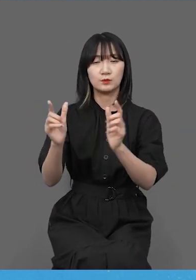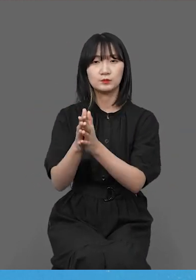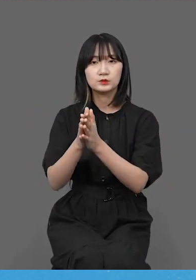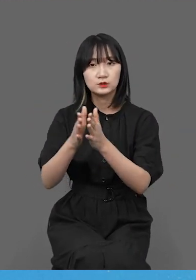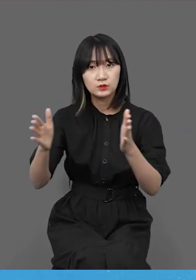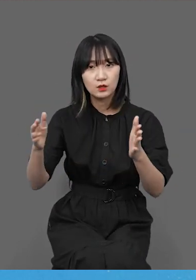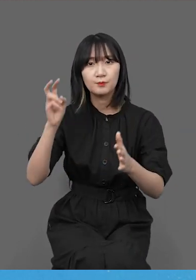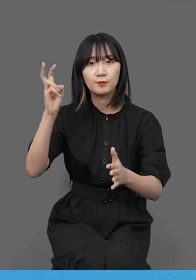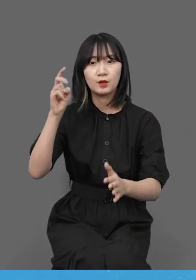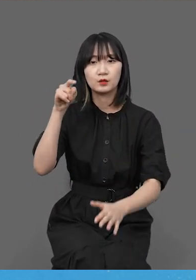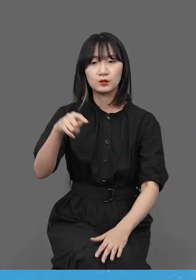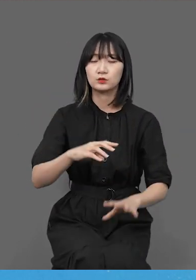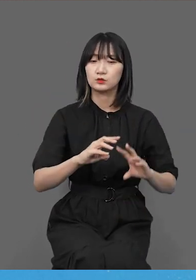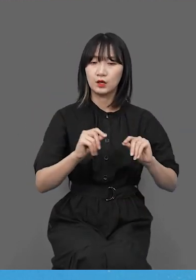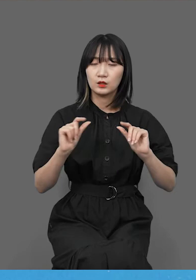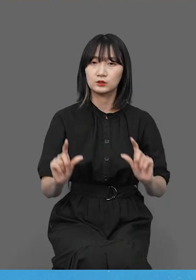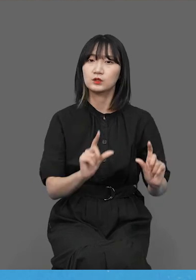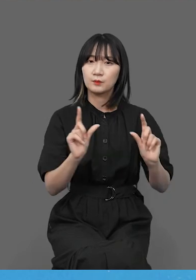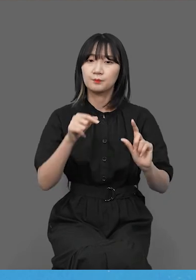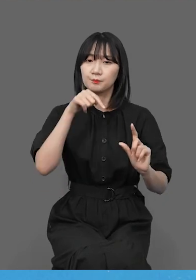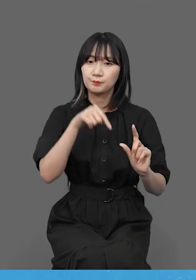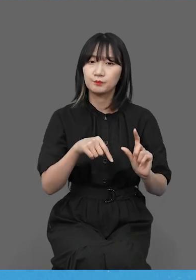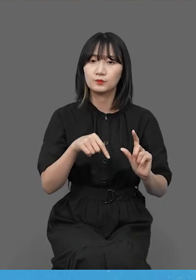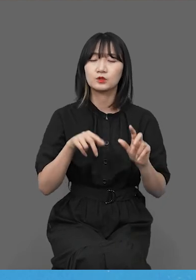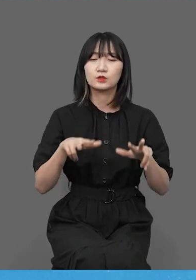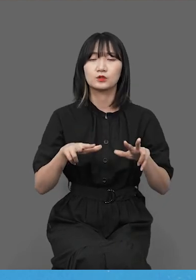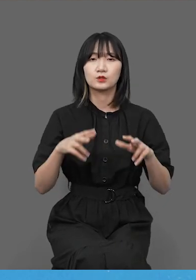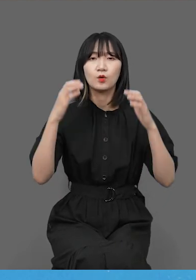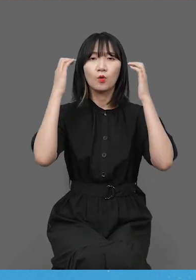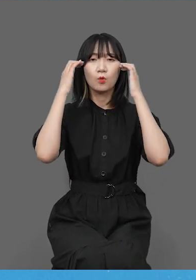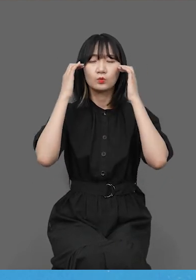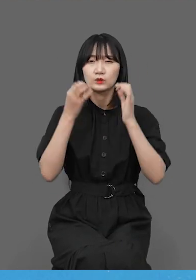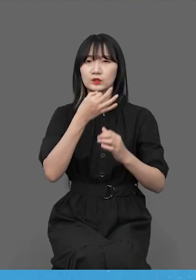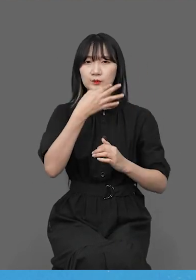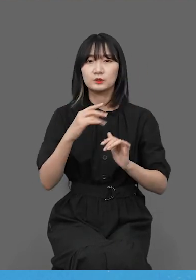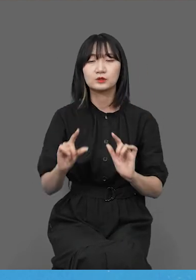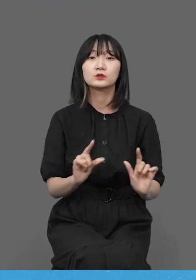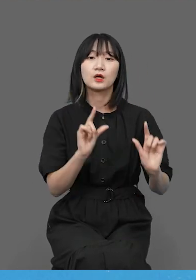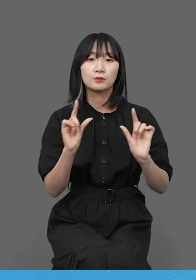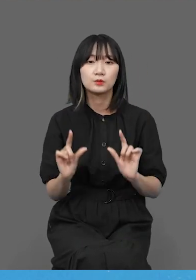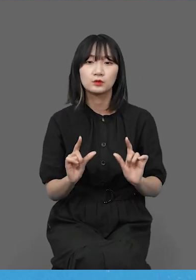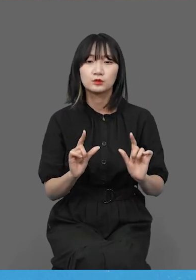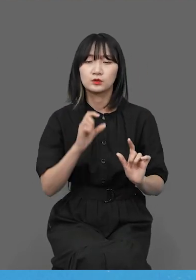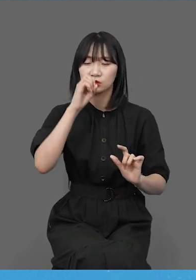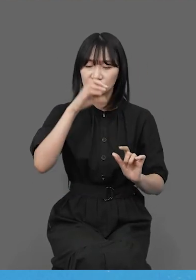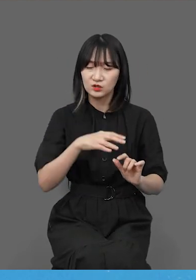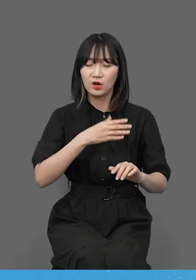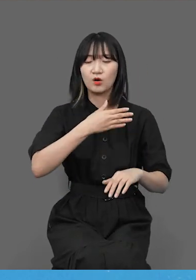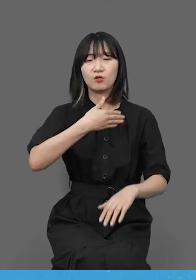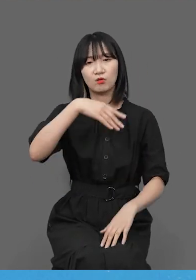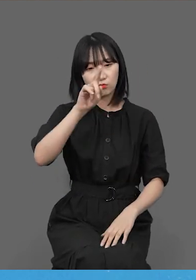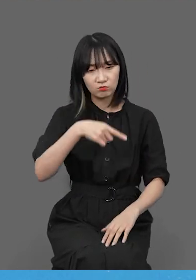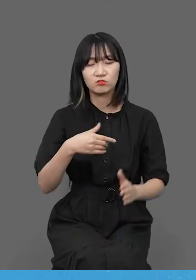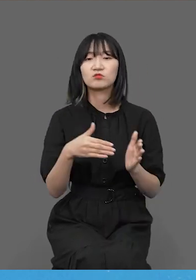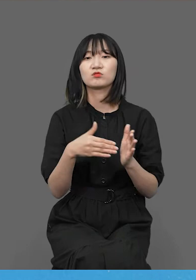텐데, 그렇다면 이 땅에서 사는 삶, 이 고통스럽고 힘든 삶은 나그네 삶인 것이죠.